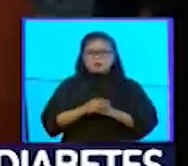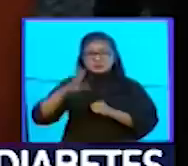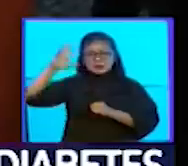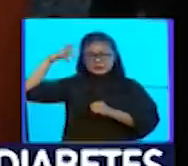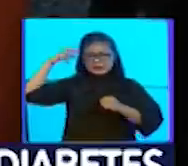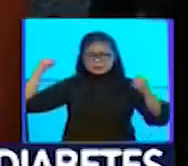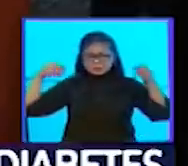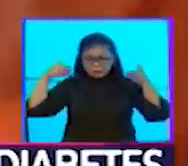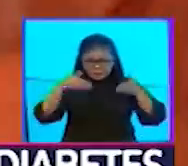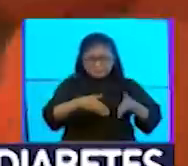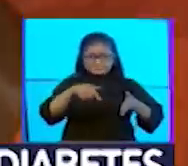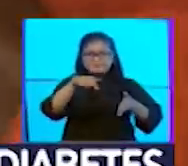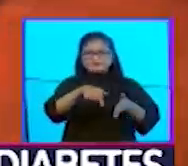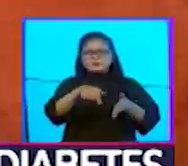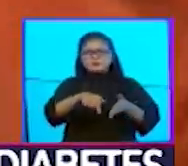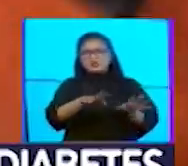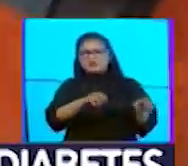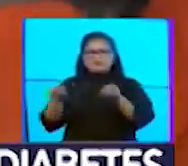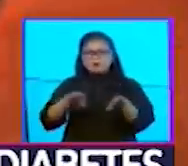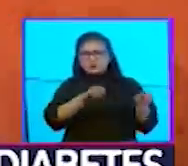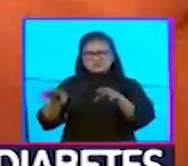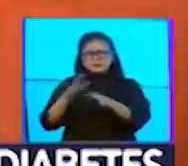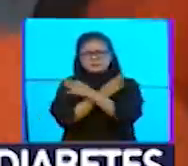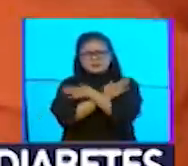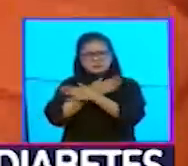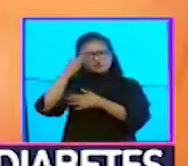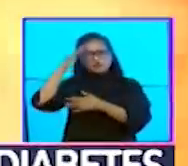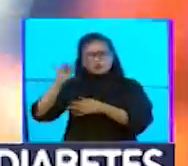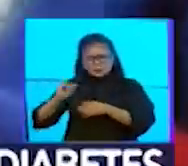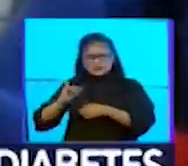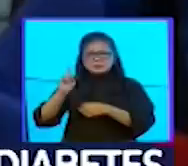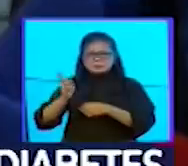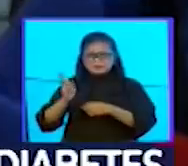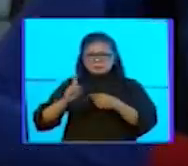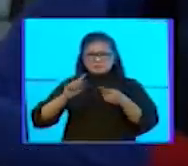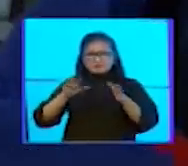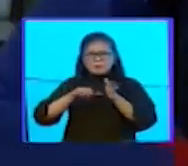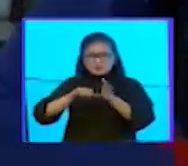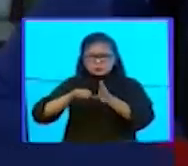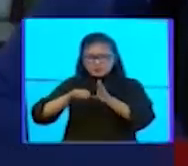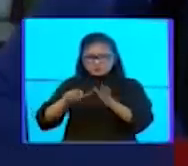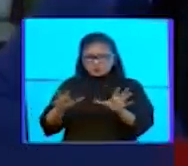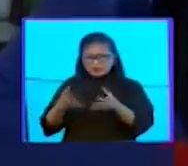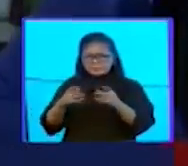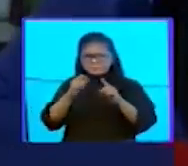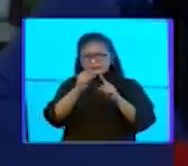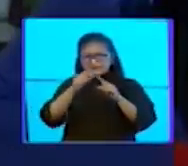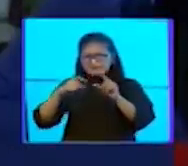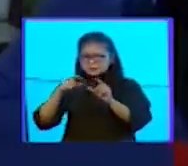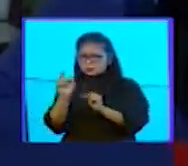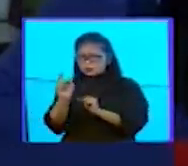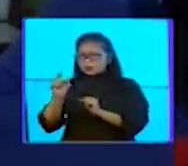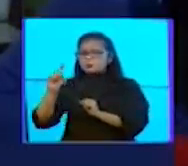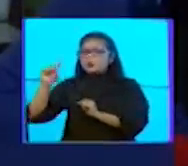mengevakuasi banyaknya jenazah COVID-19, evakuasi pun dilakukan oleh tim PPSU. Nah, jadi ini adalah salah satu kebijakan perintah dari Pak